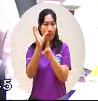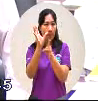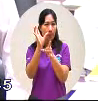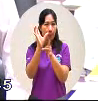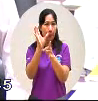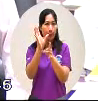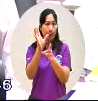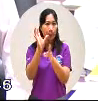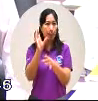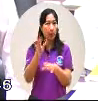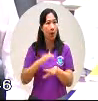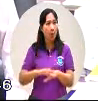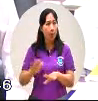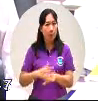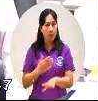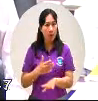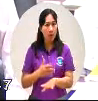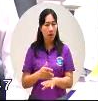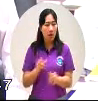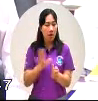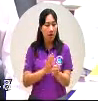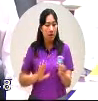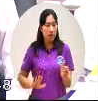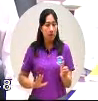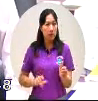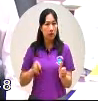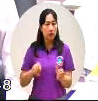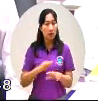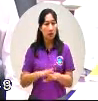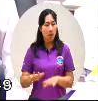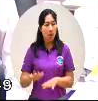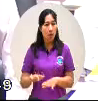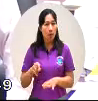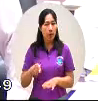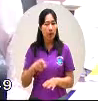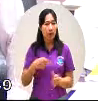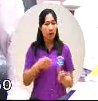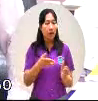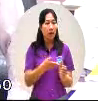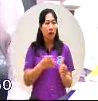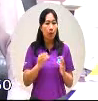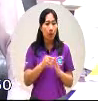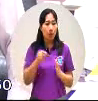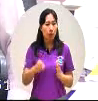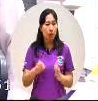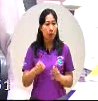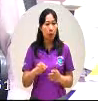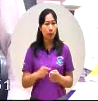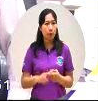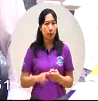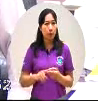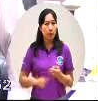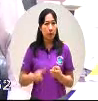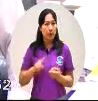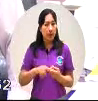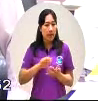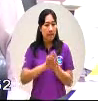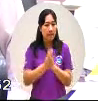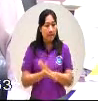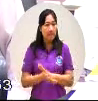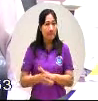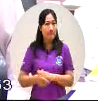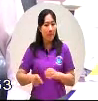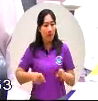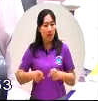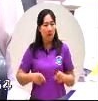如果说影响的话，我想教育局的应变措施的话，你应该如何还是去参访勘